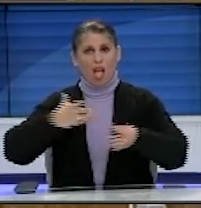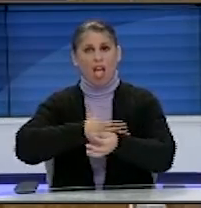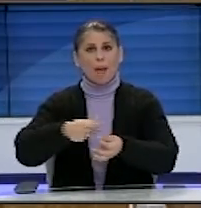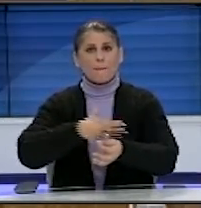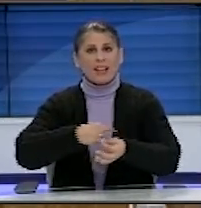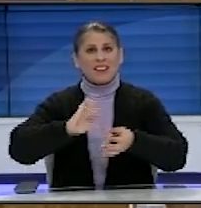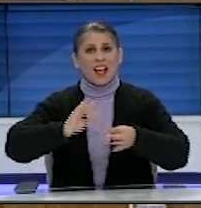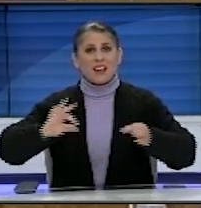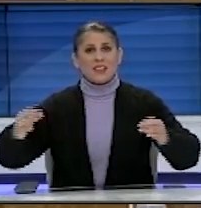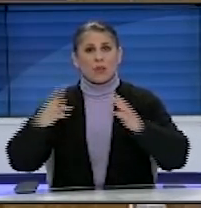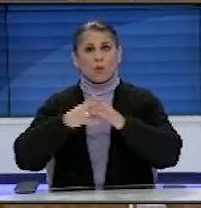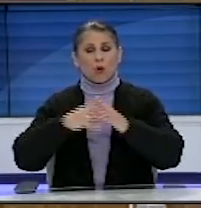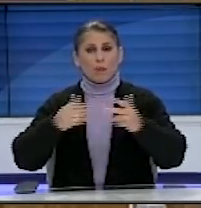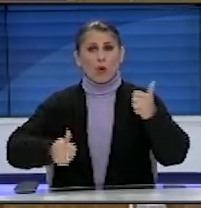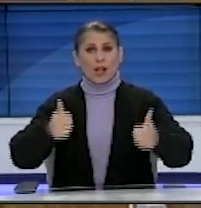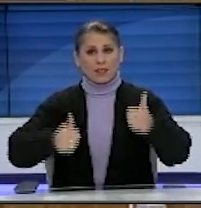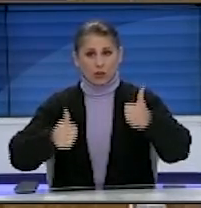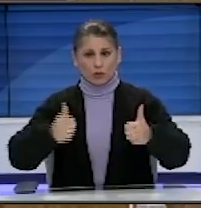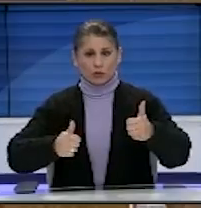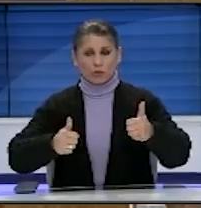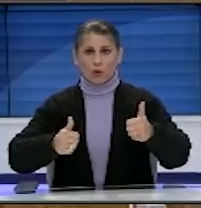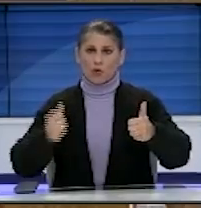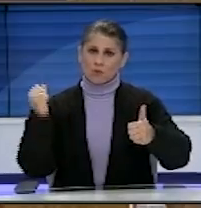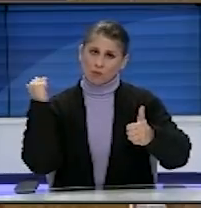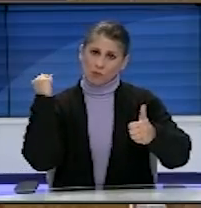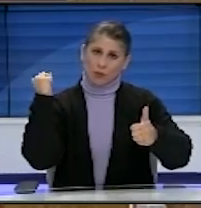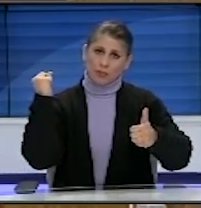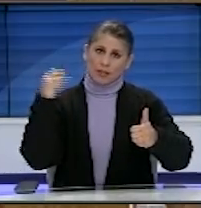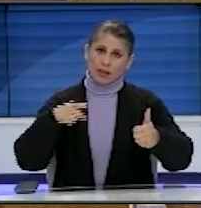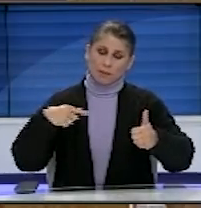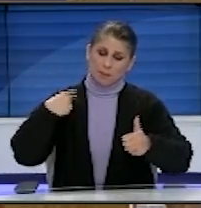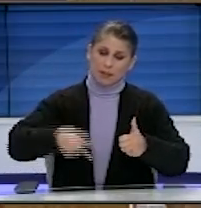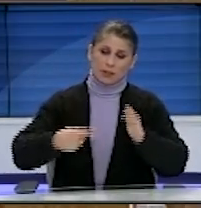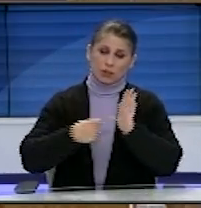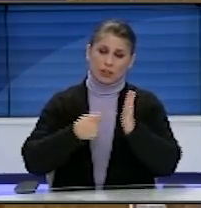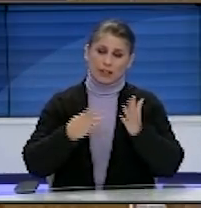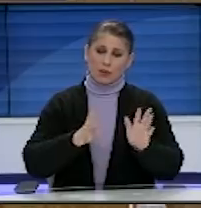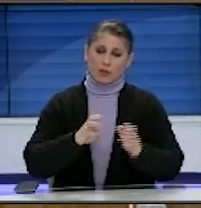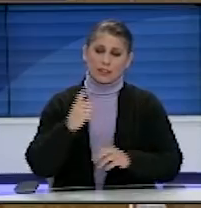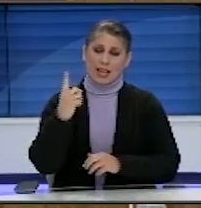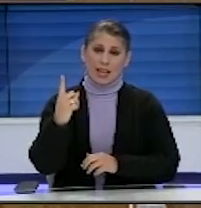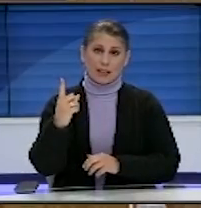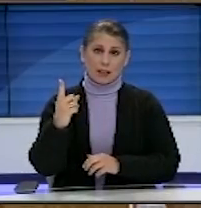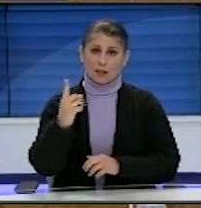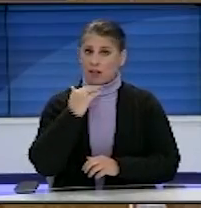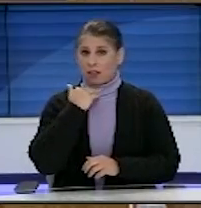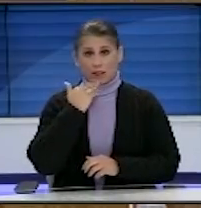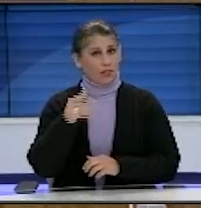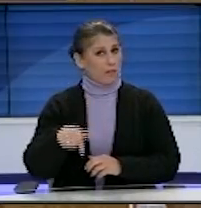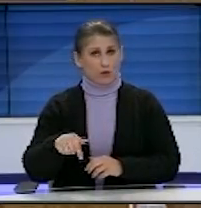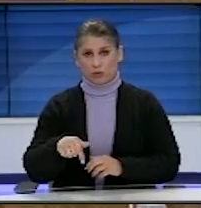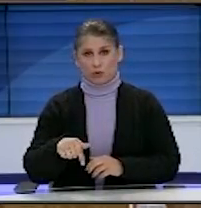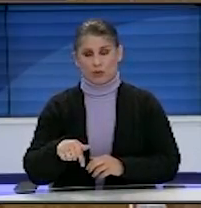των πολέμων, των ανταγωνισμών που δυνάμωσαν ιδιαίτερα μετά το 1991 και που δεν μπορούν